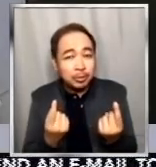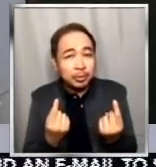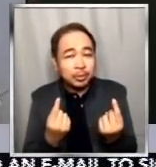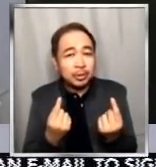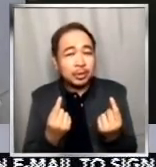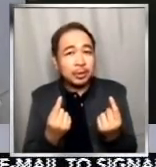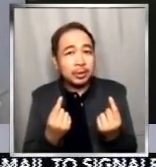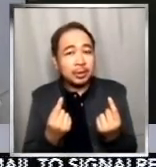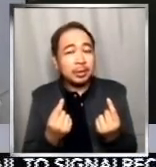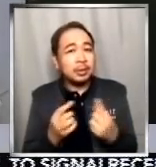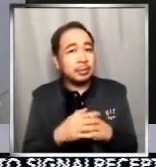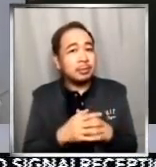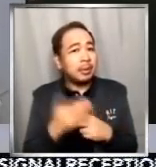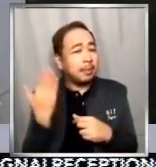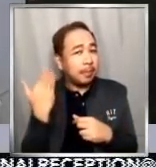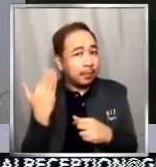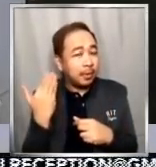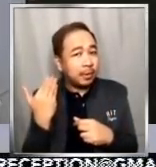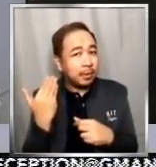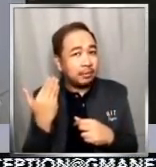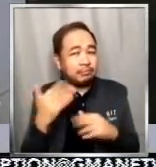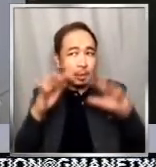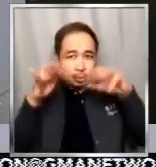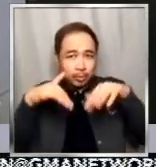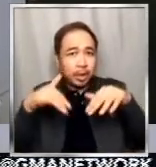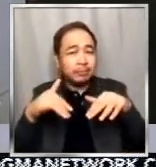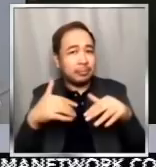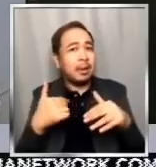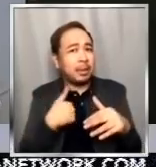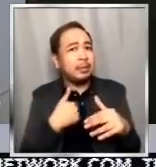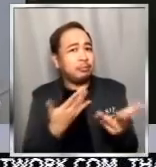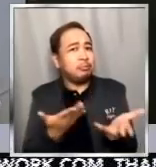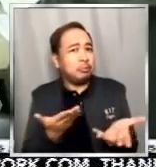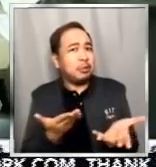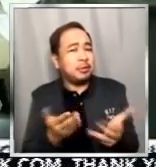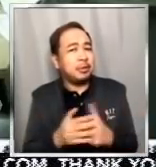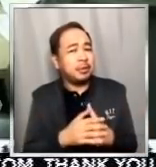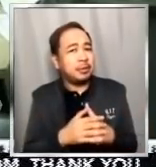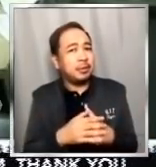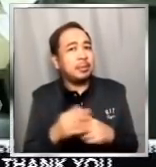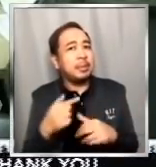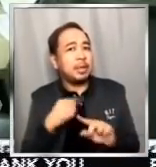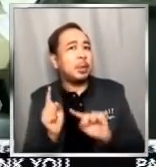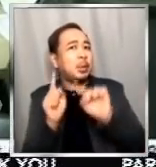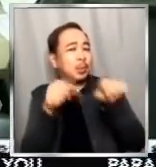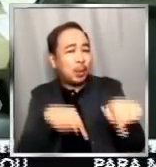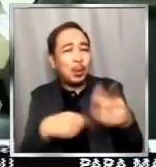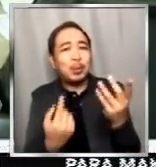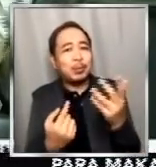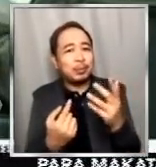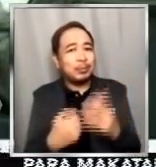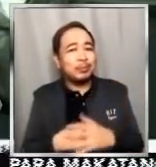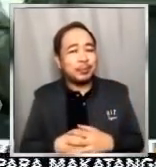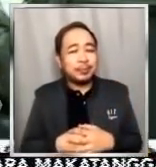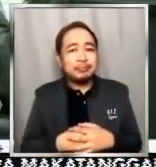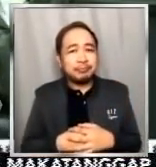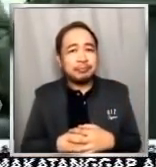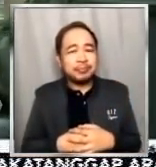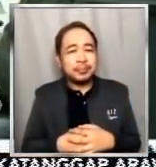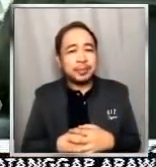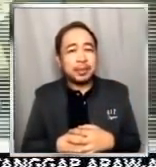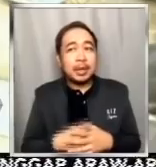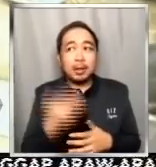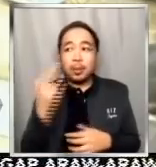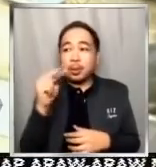ng bagyo. Then, lumipad ako. Wala ang Pangulo sa briefing ng NDRMC noong Linggo,